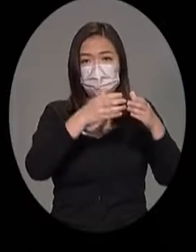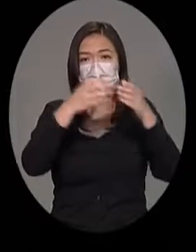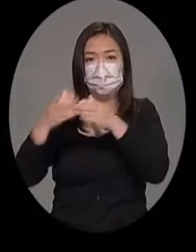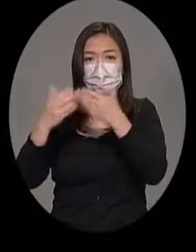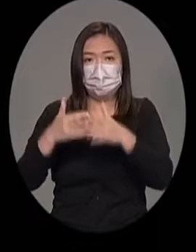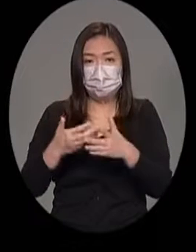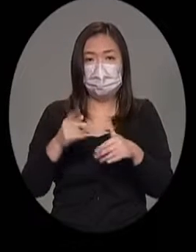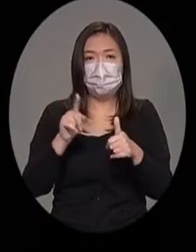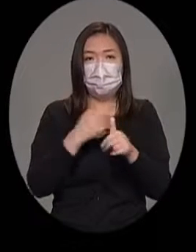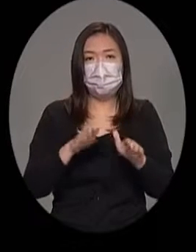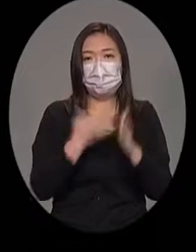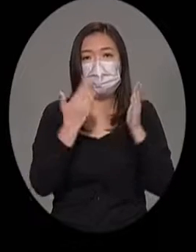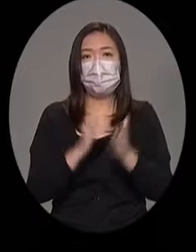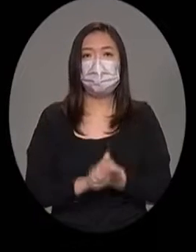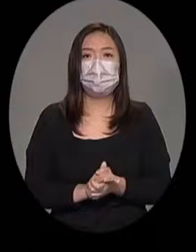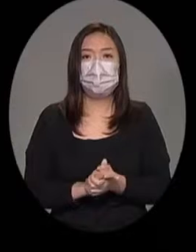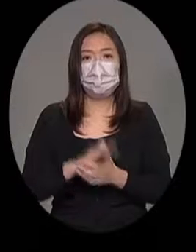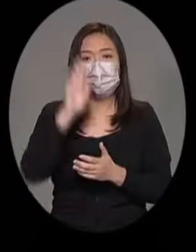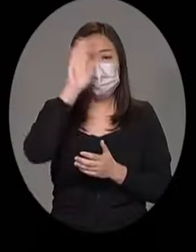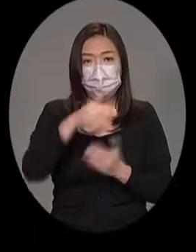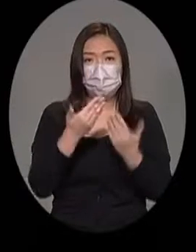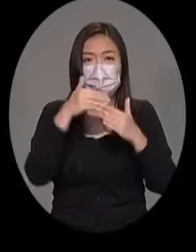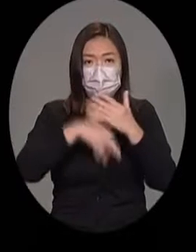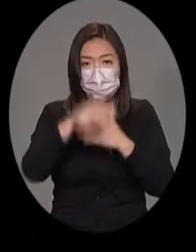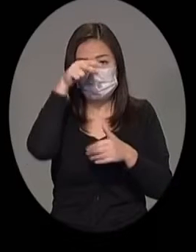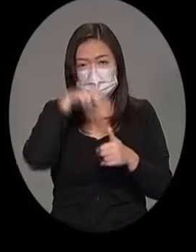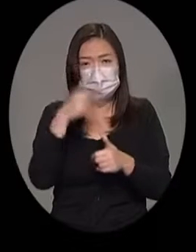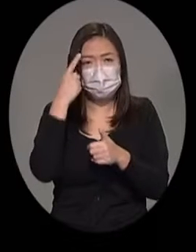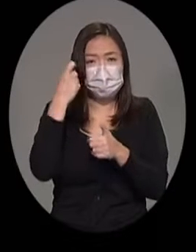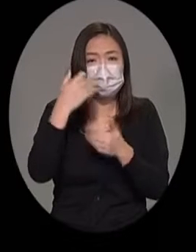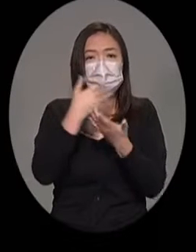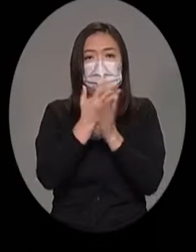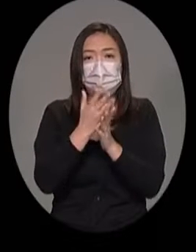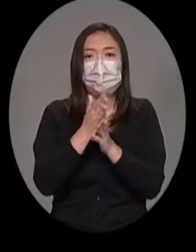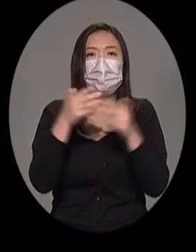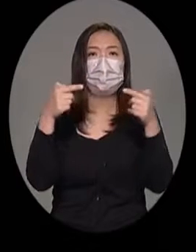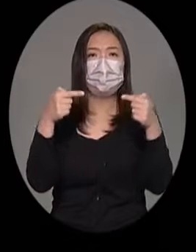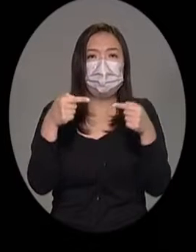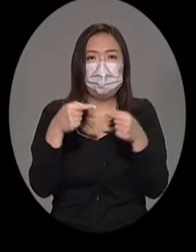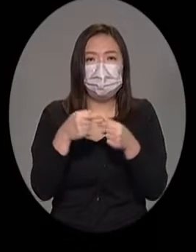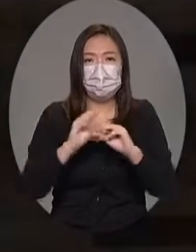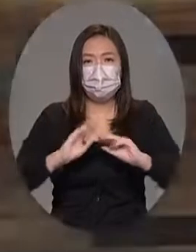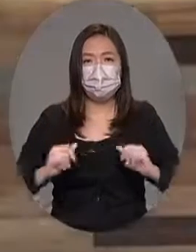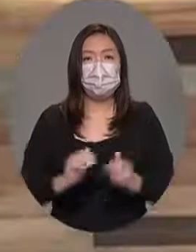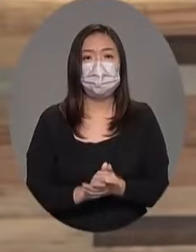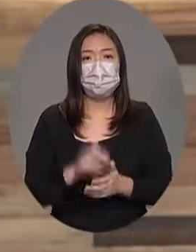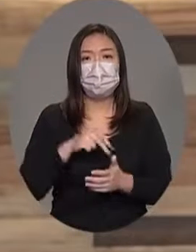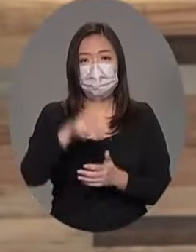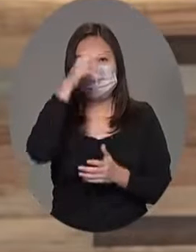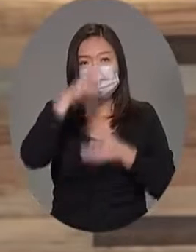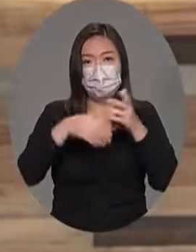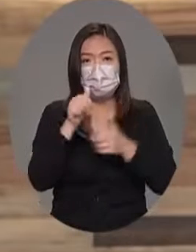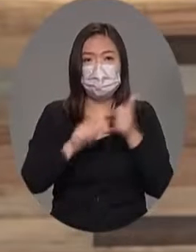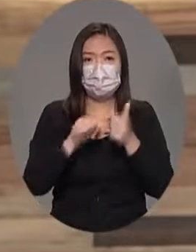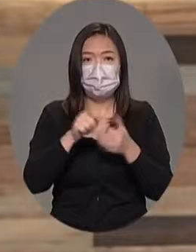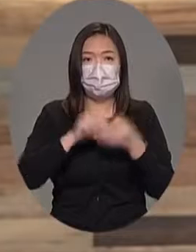國殤之處只是開先例，未來校內政治敏感的物件會慢慢消失。行